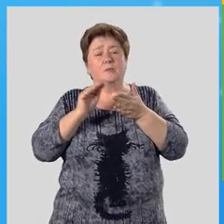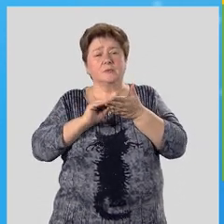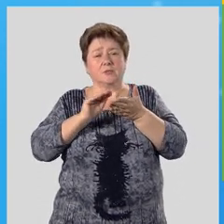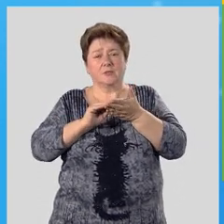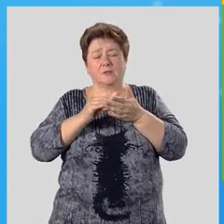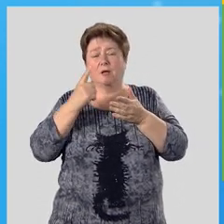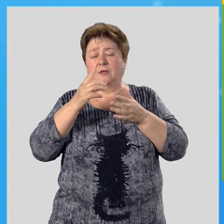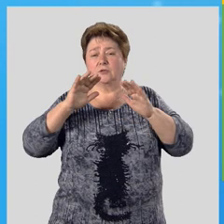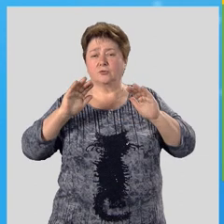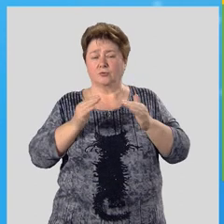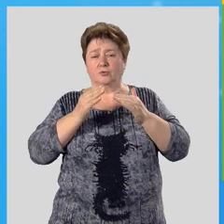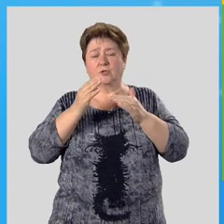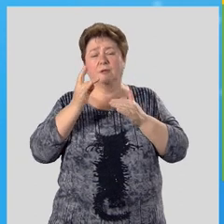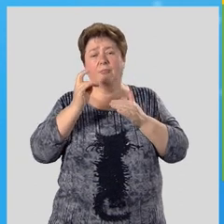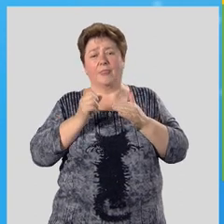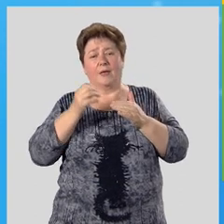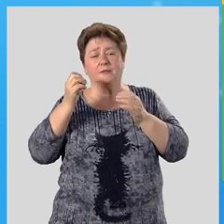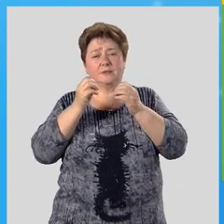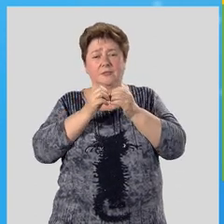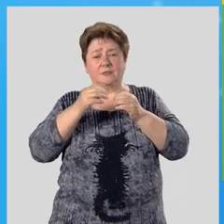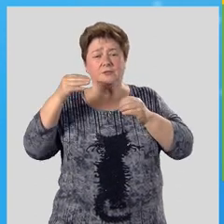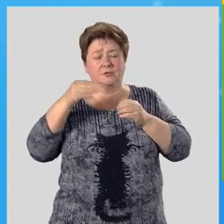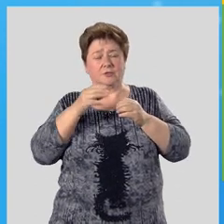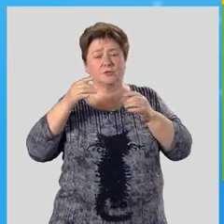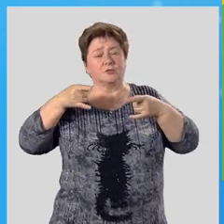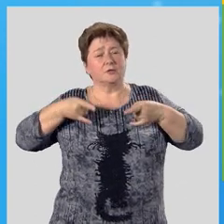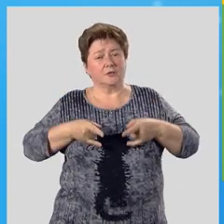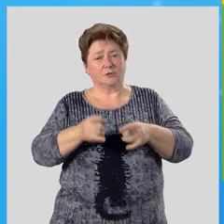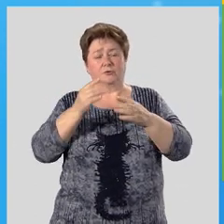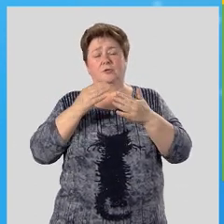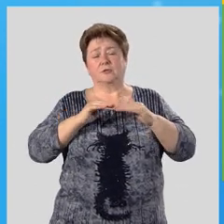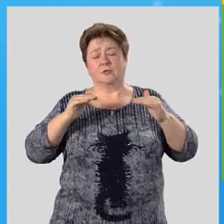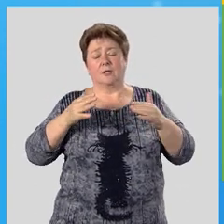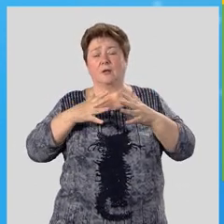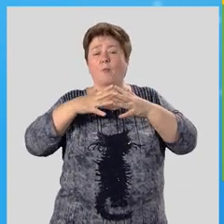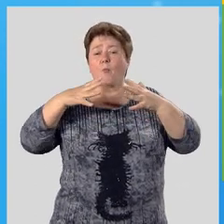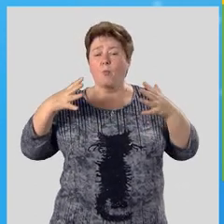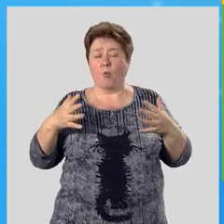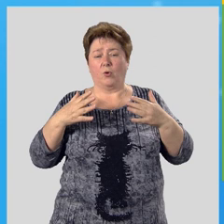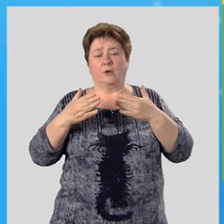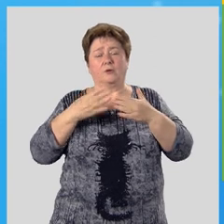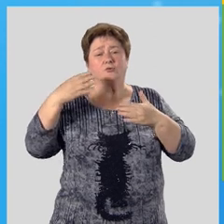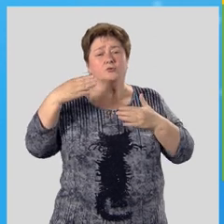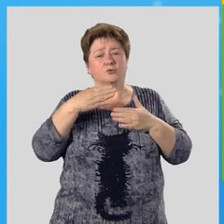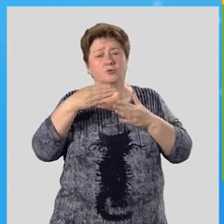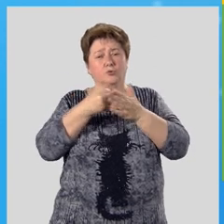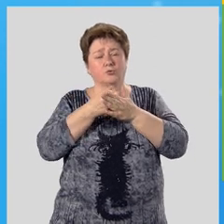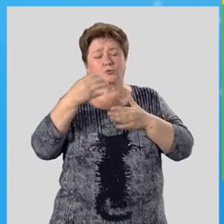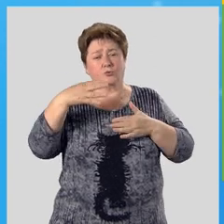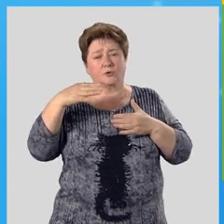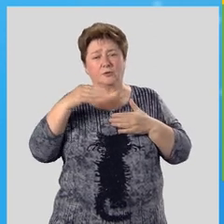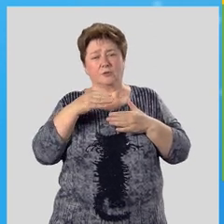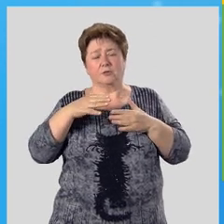частотой 1 случай на 10 тысяч новорожденных. Если более и до 40 тысяч, то